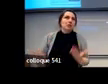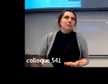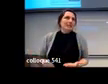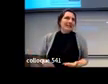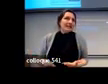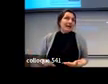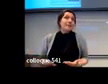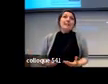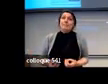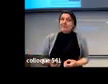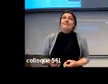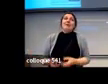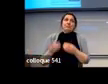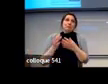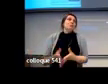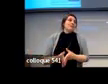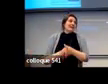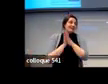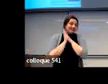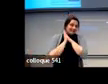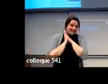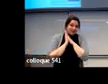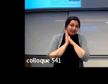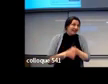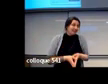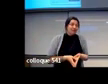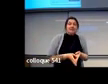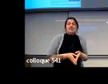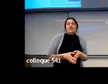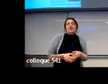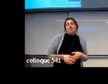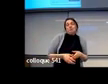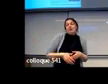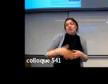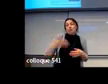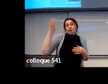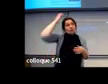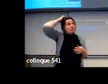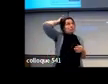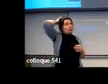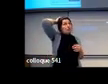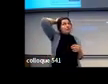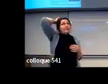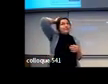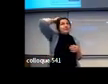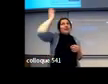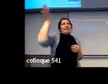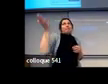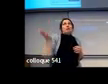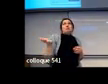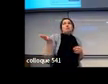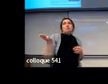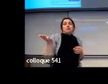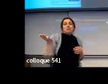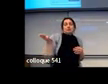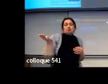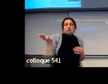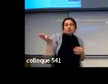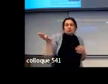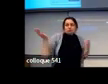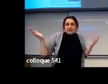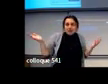BY, l'enjeu n'est pas très grand, mais il faut absolument le clarifier. Et puis, ben, on voit que avec